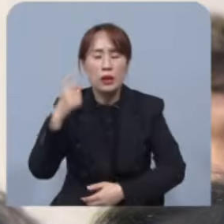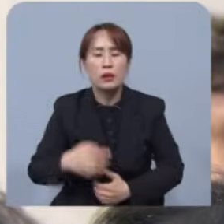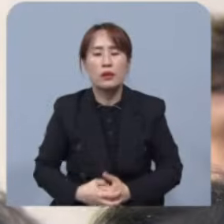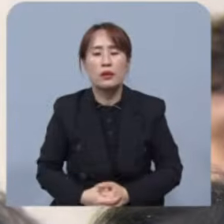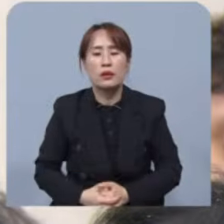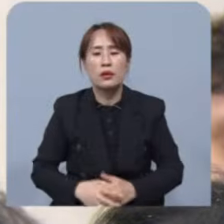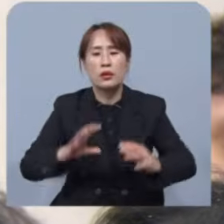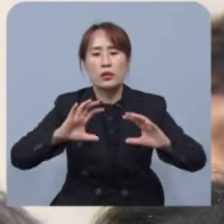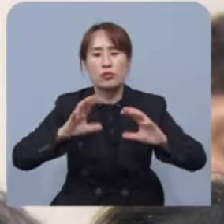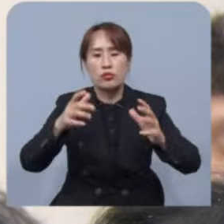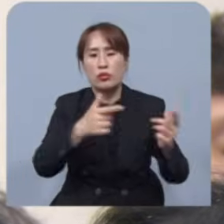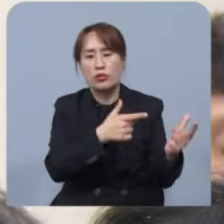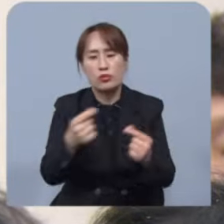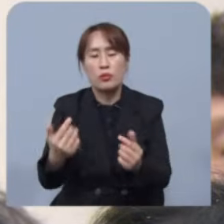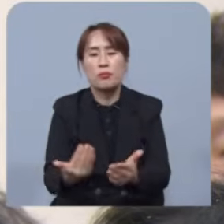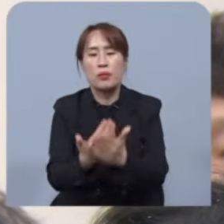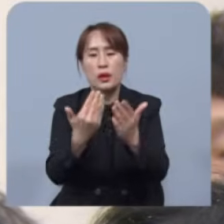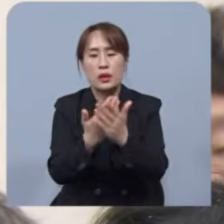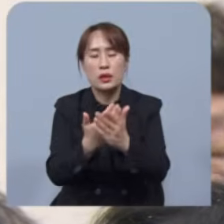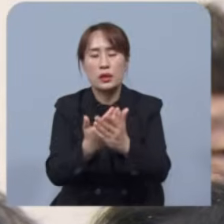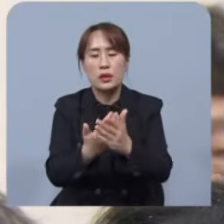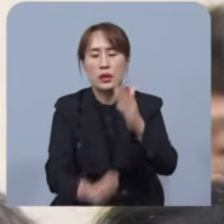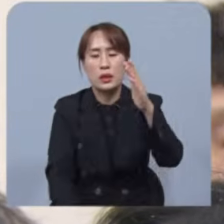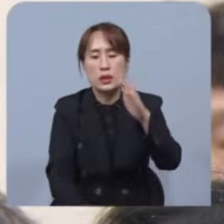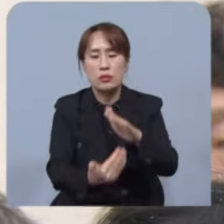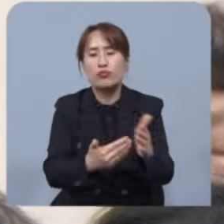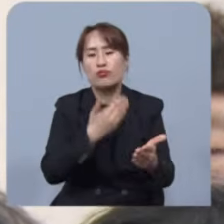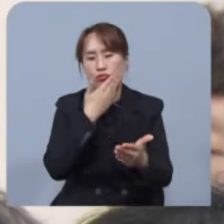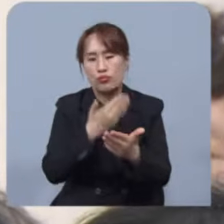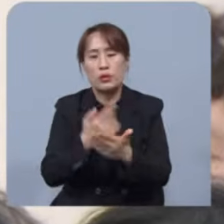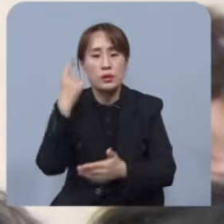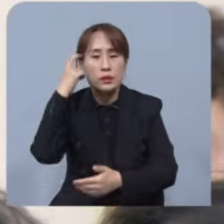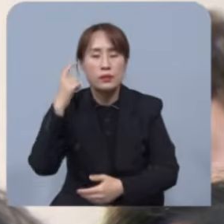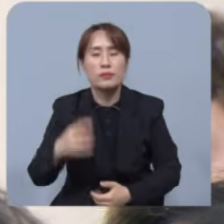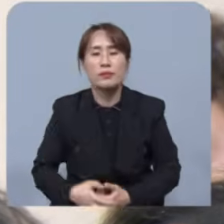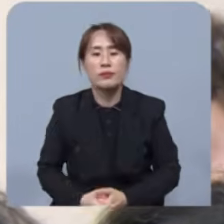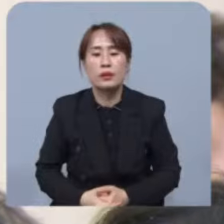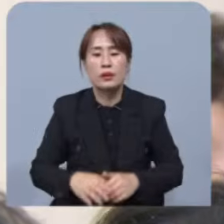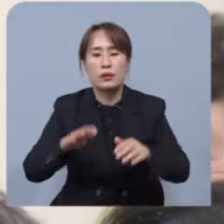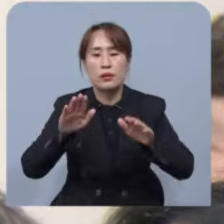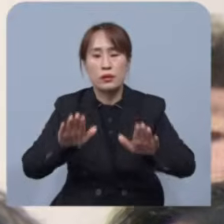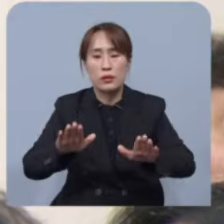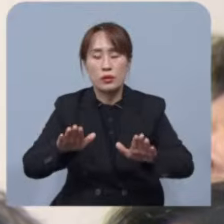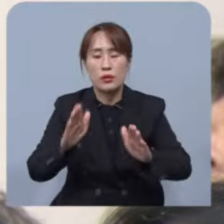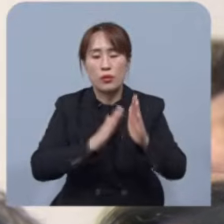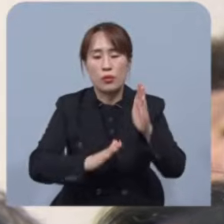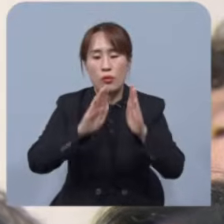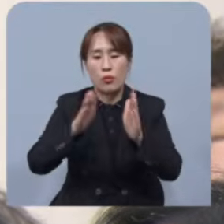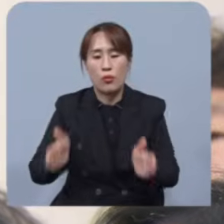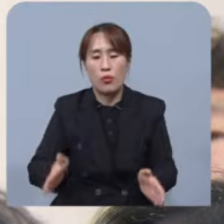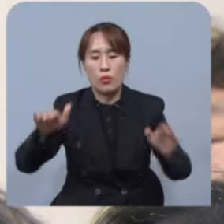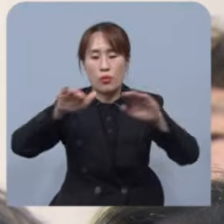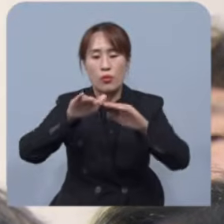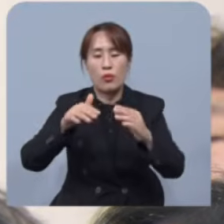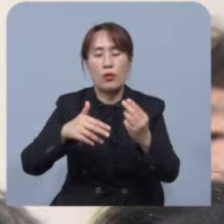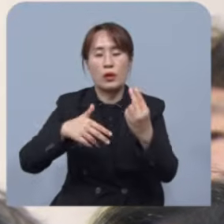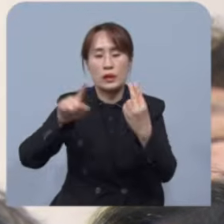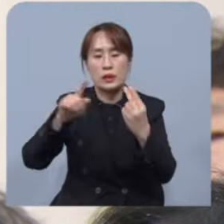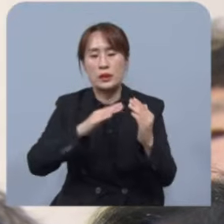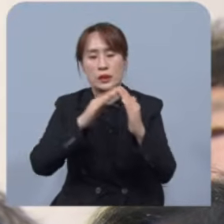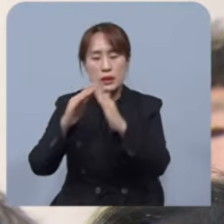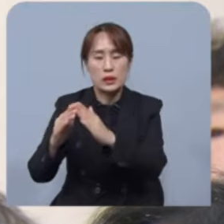차원에서 국가 균형 발전을 완성할 핵심 과제라고 생각합니다. 현재 공공기관 2차 이전